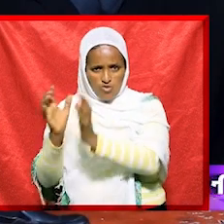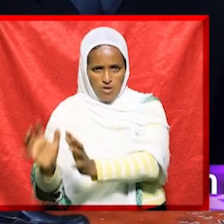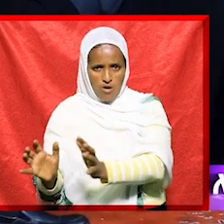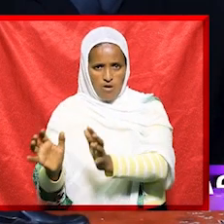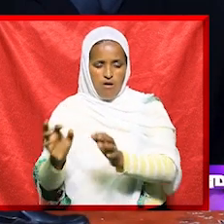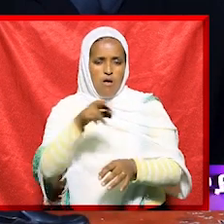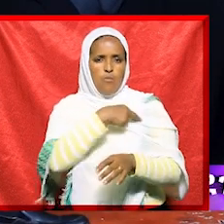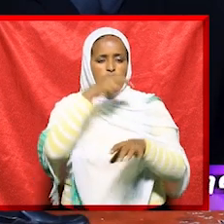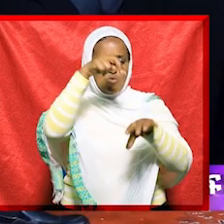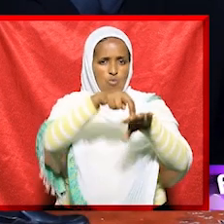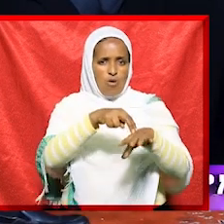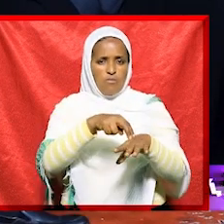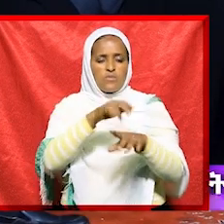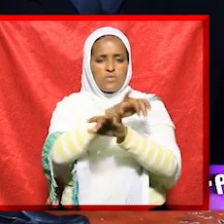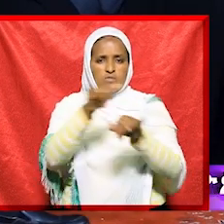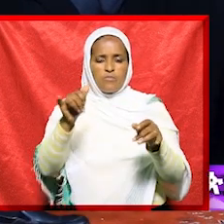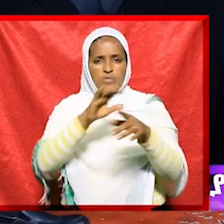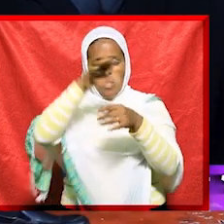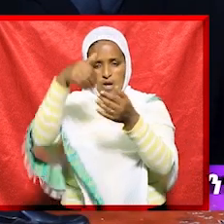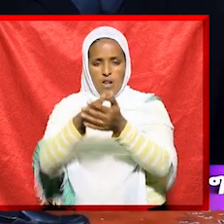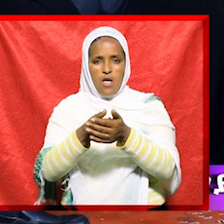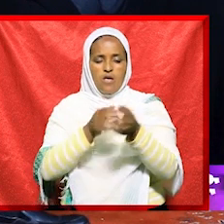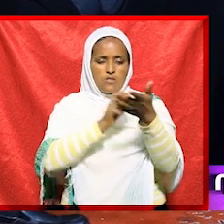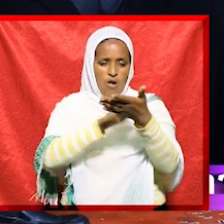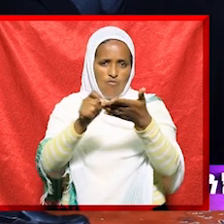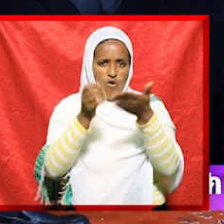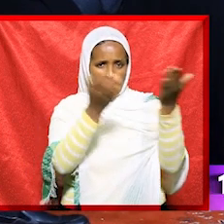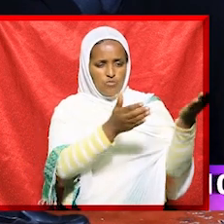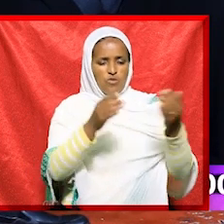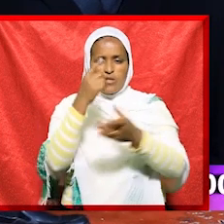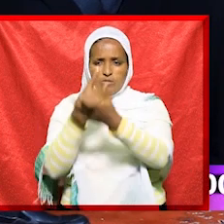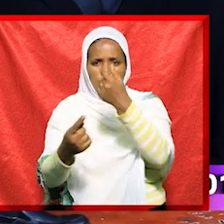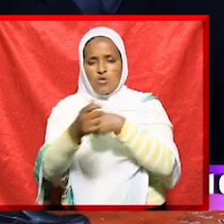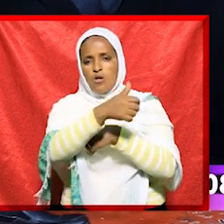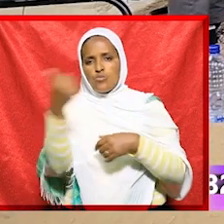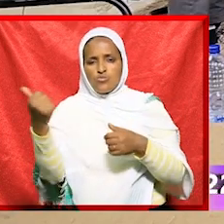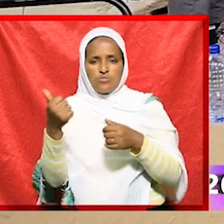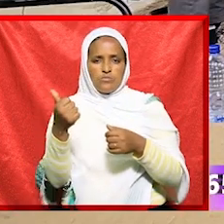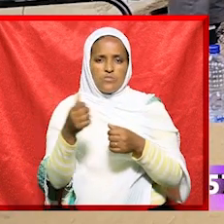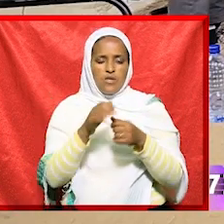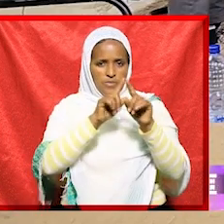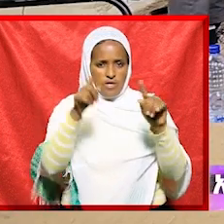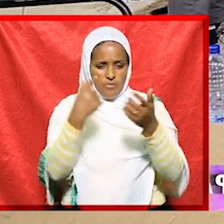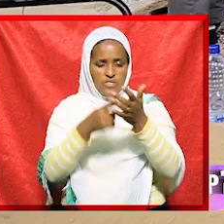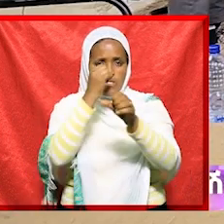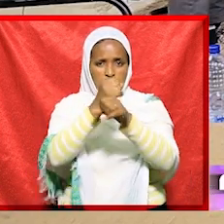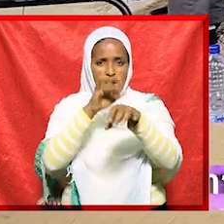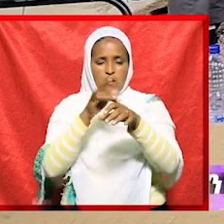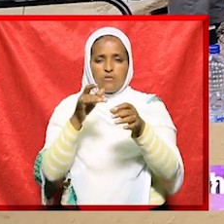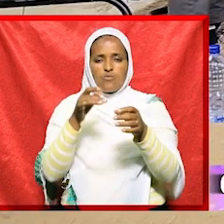ሌሎች ሃይማኖቶቹም በተናጠል ሃይማኖት ተቋማት እንደ ሃይማኖት ተቋማት ነው ጠቅላይ ጸሐፊው ያቀረቡልን ግን በተናጠል